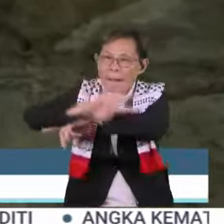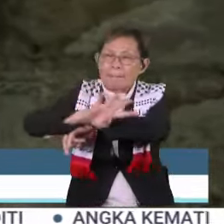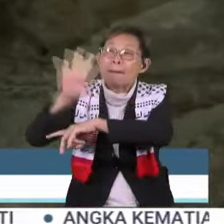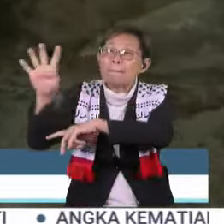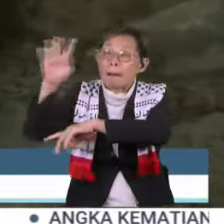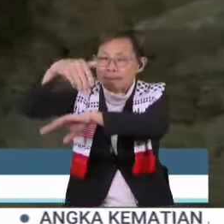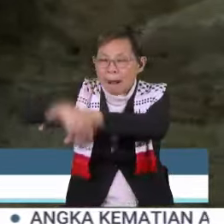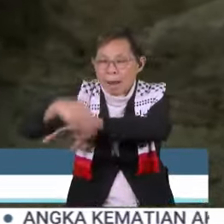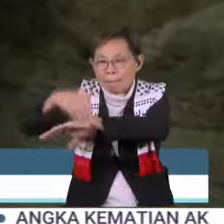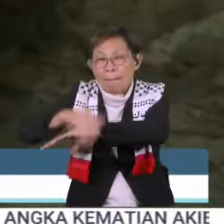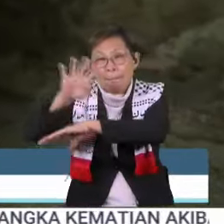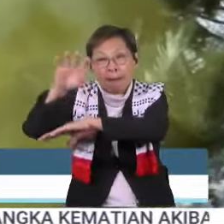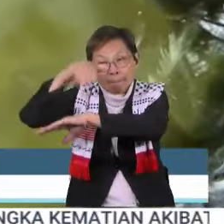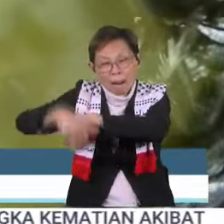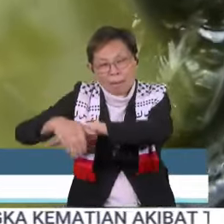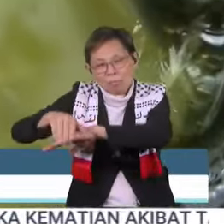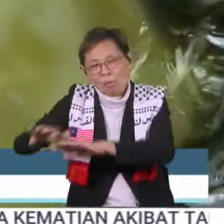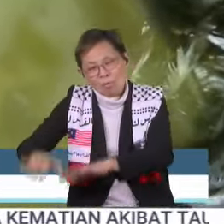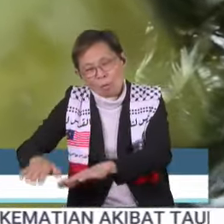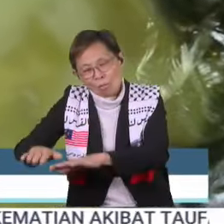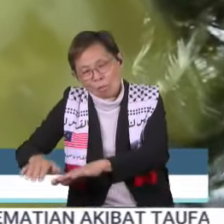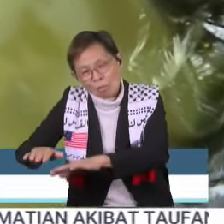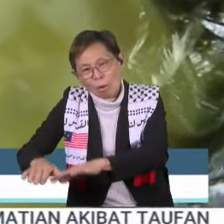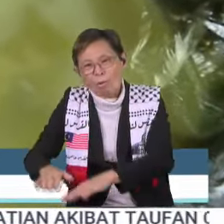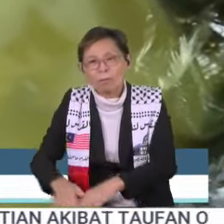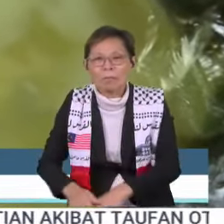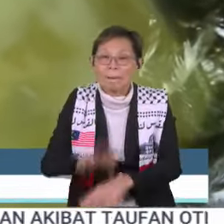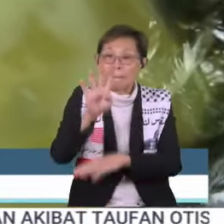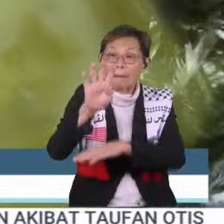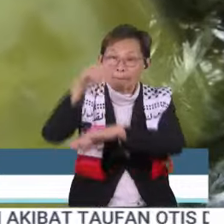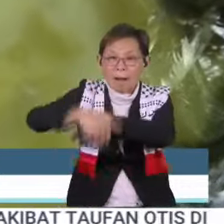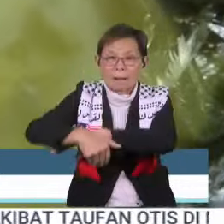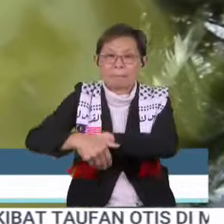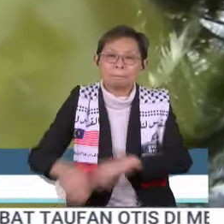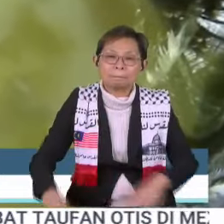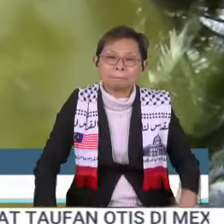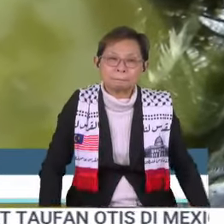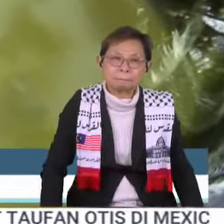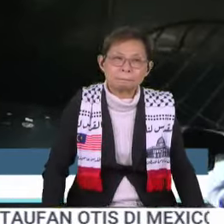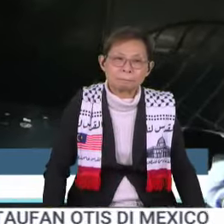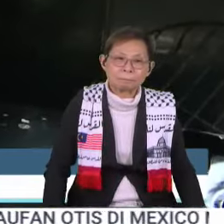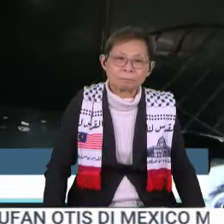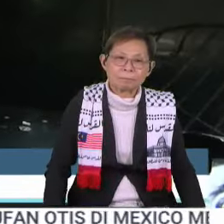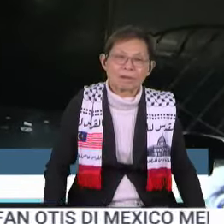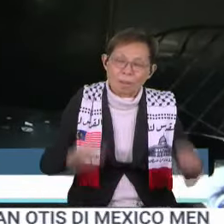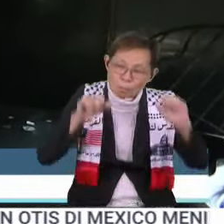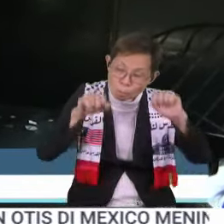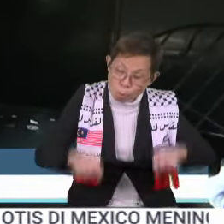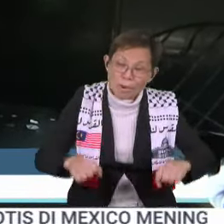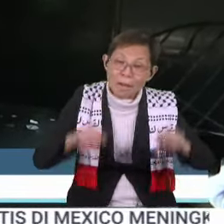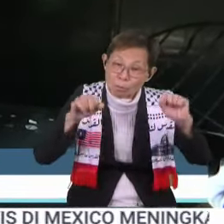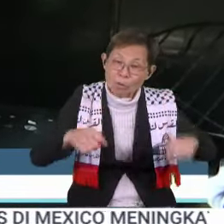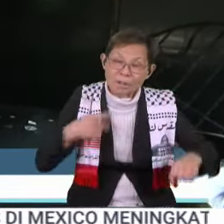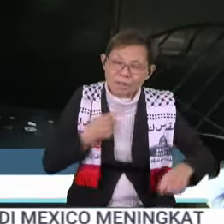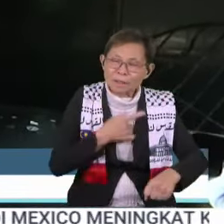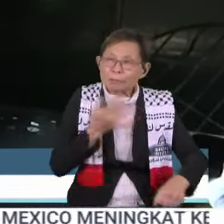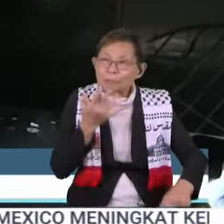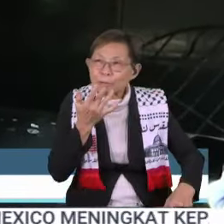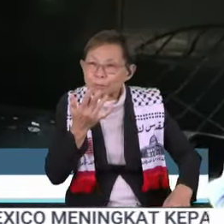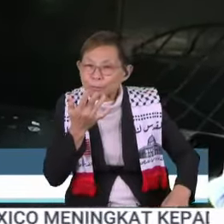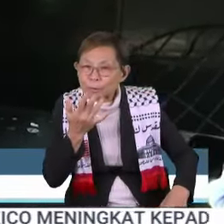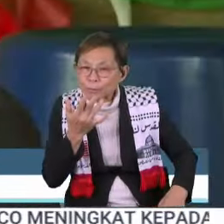pada 4 malam tak apalah. Kira sekurang pada 4 malam tak boleh. Jadi bolehlah kita rasa